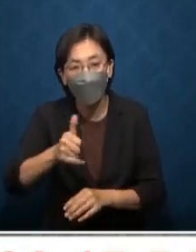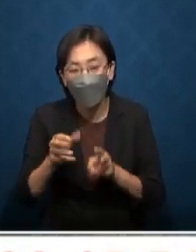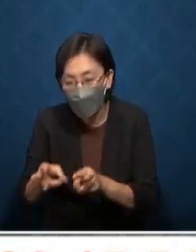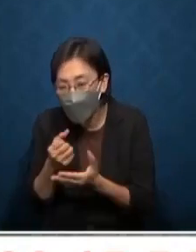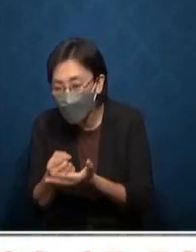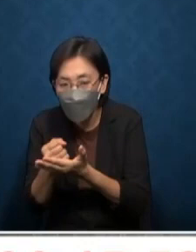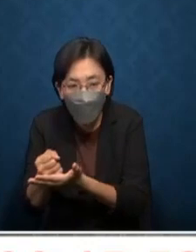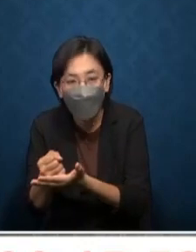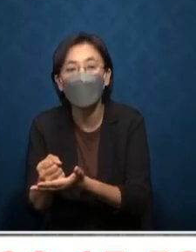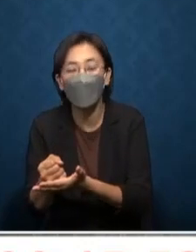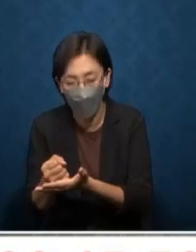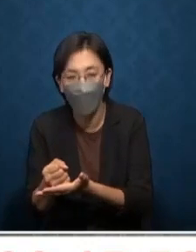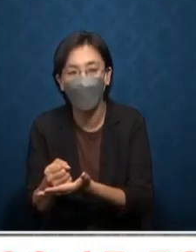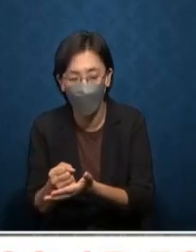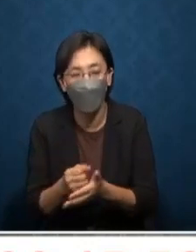าก